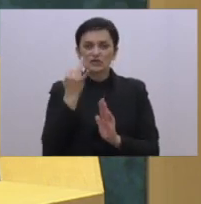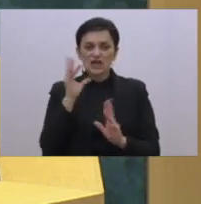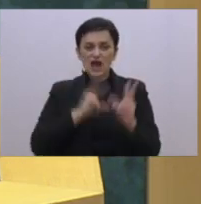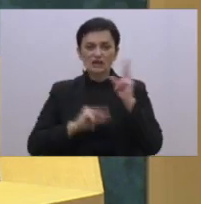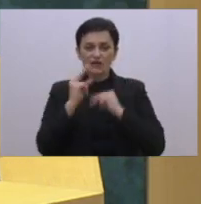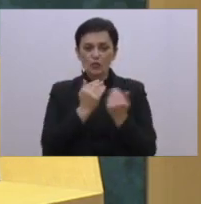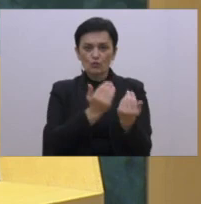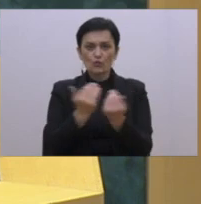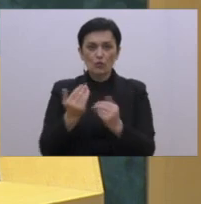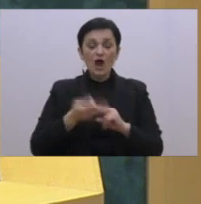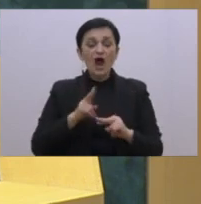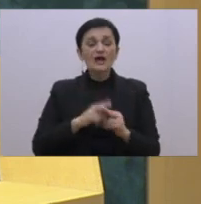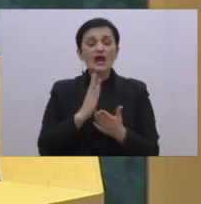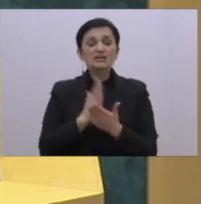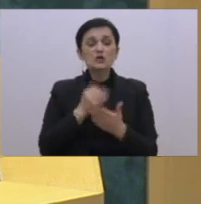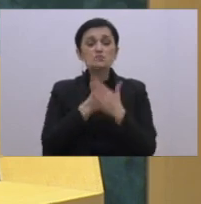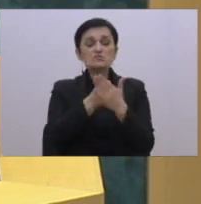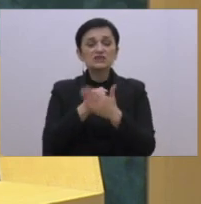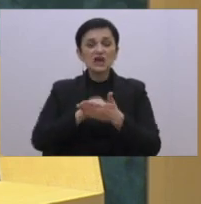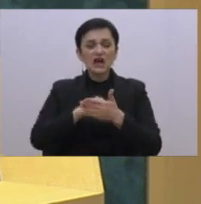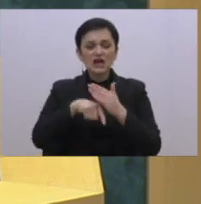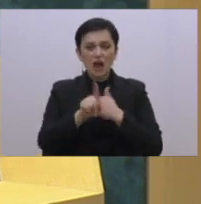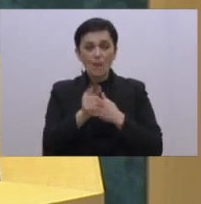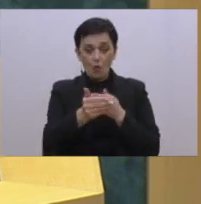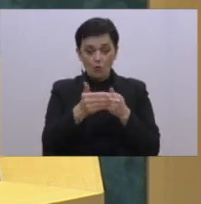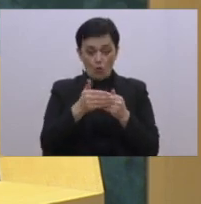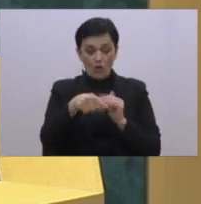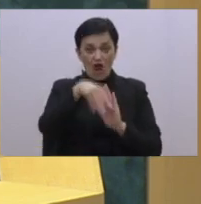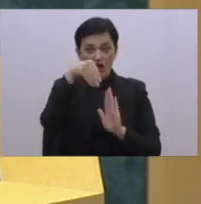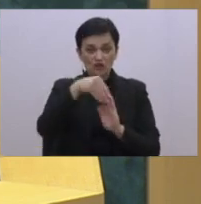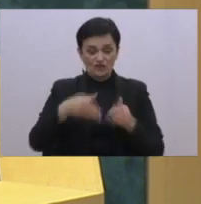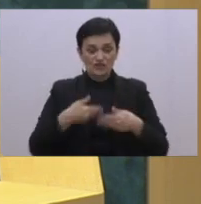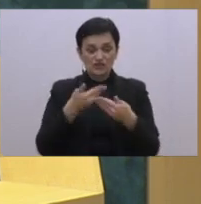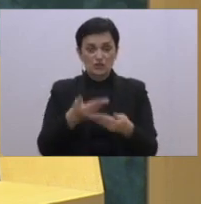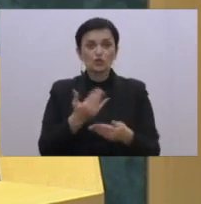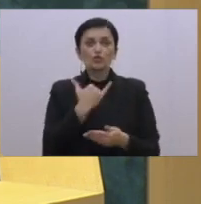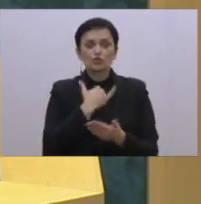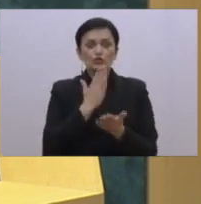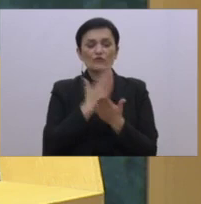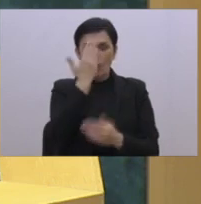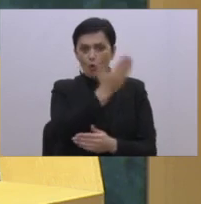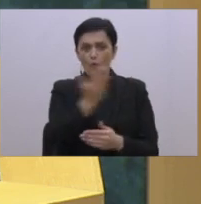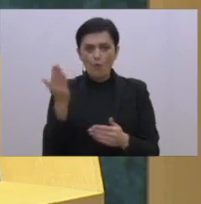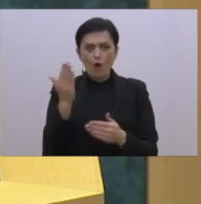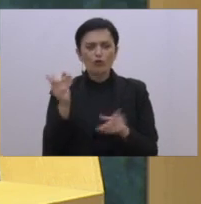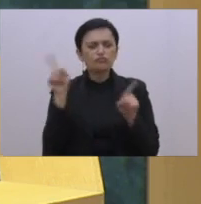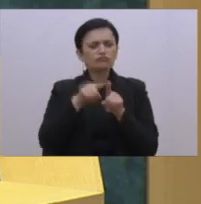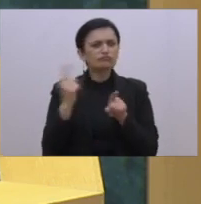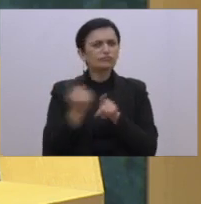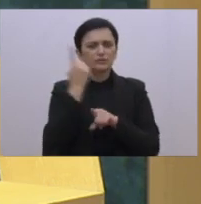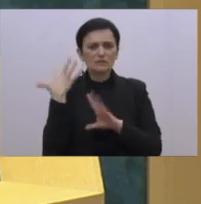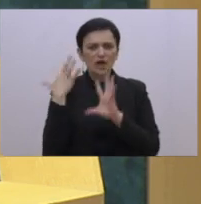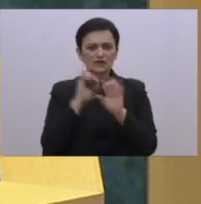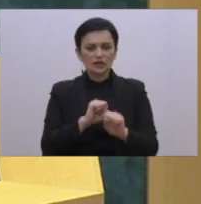გათვალისწინებით. ეს არის ის მიღწევები, რის გამოც მოახლოებული არჩევნების წინ გვაქვს მოსახლეობის უპრეცედენტო